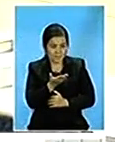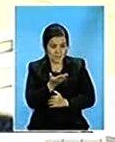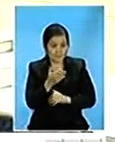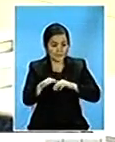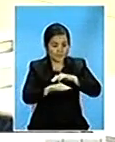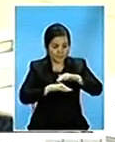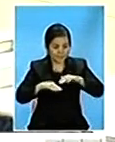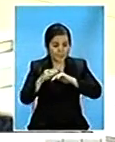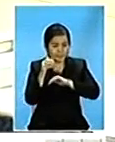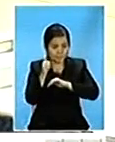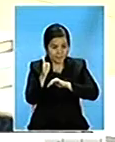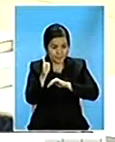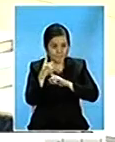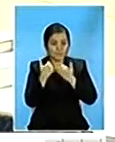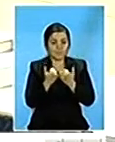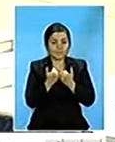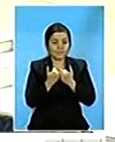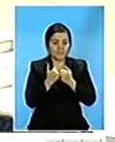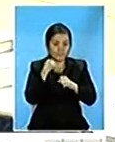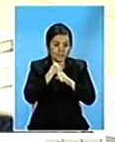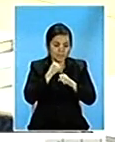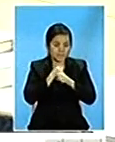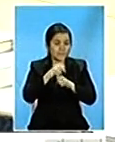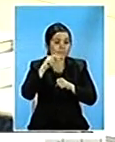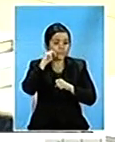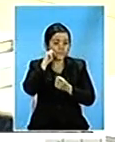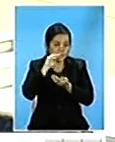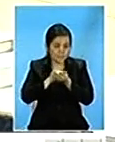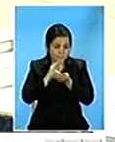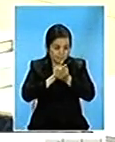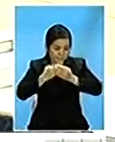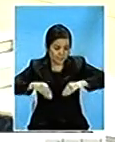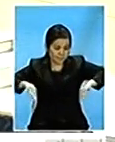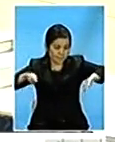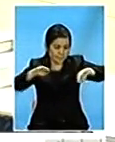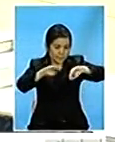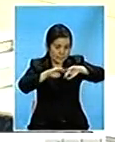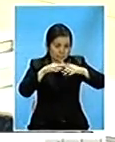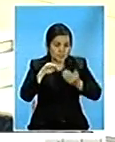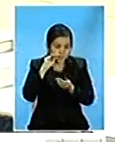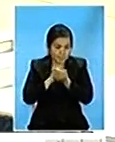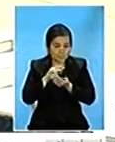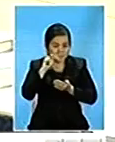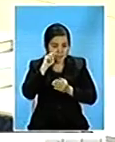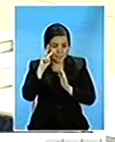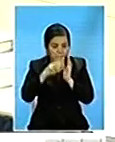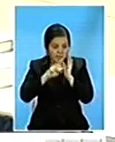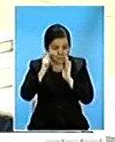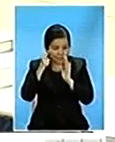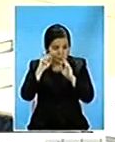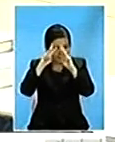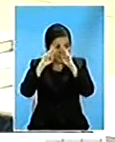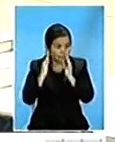ครับเช่นอ่างกุฏเพชรนะครับของกระทรวงเกษตรนี่นะครับวังมโนราและทะเลวังวัด